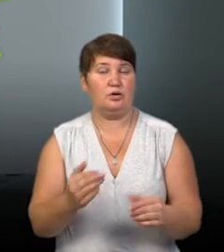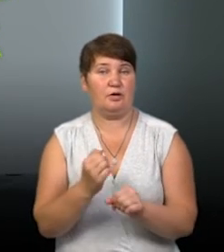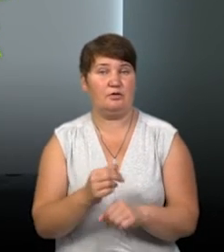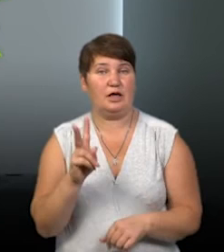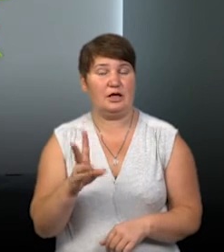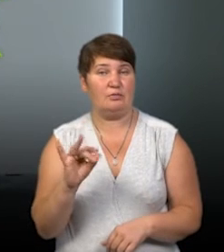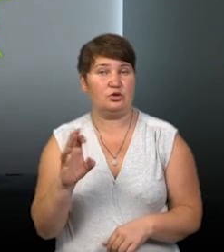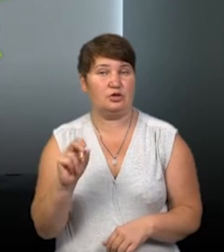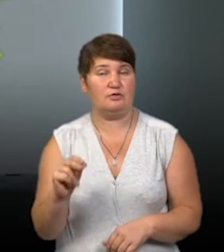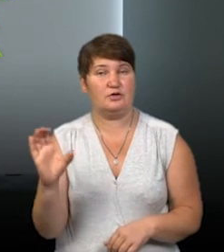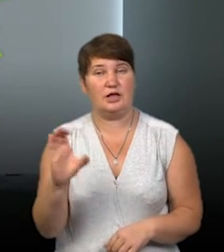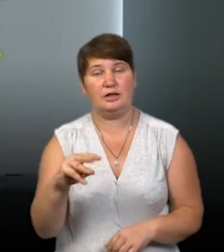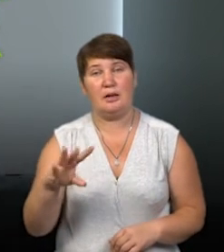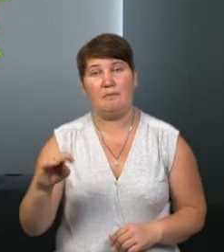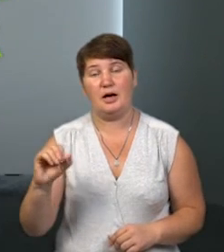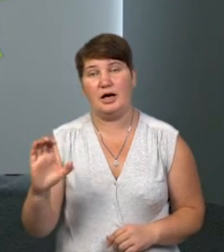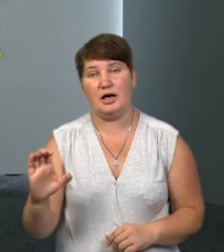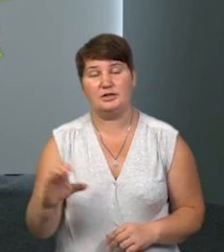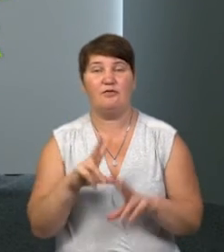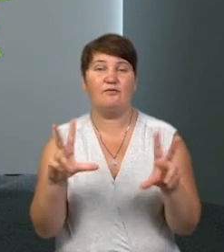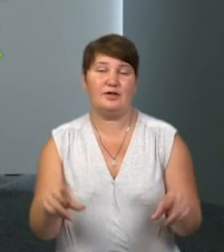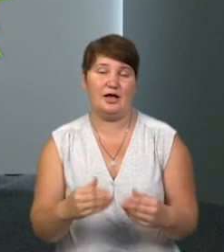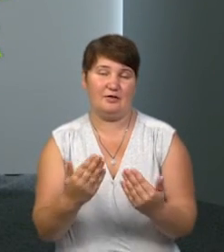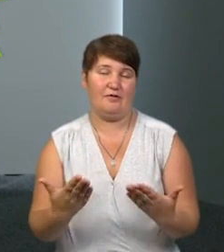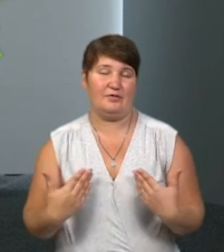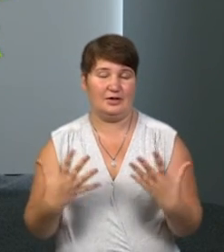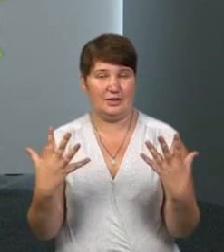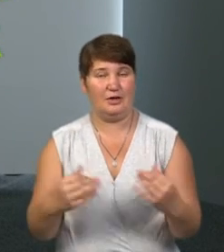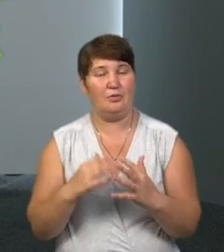Каріна Борисевич та Світлана Магас. Вдалих вам вихідних та бережіть себе.